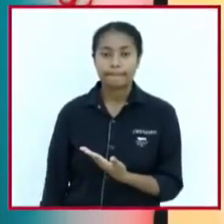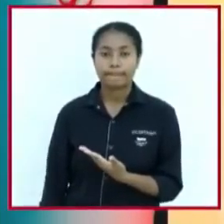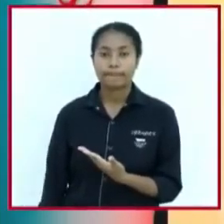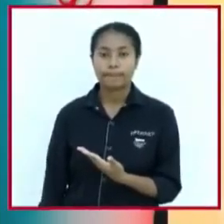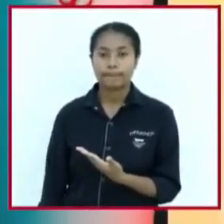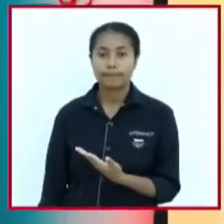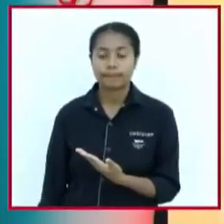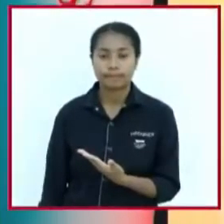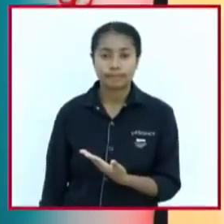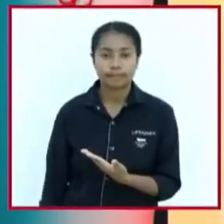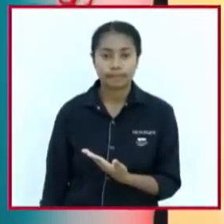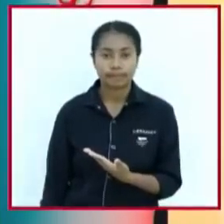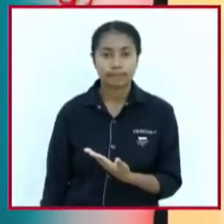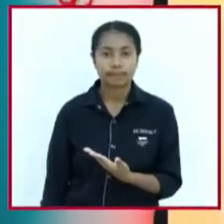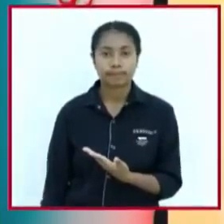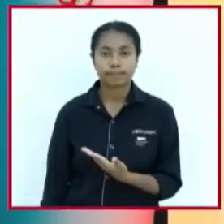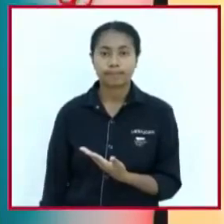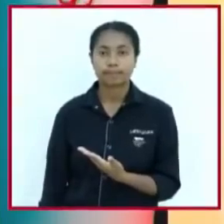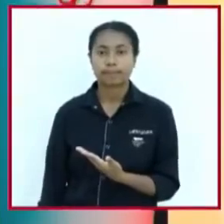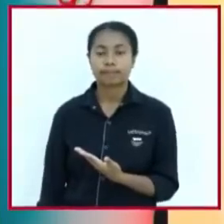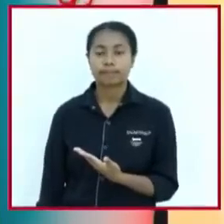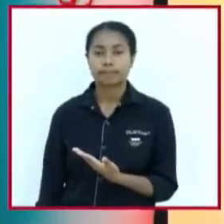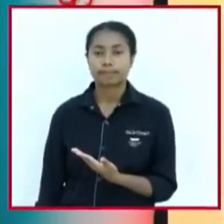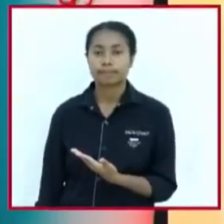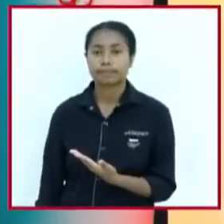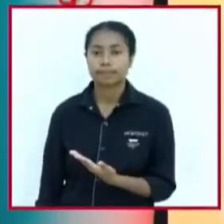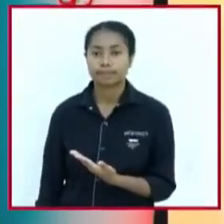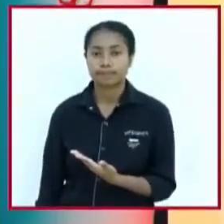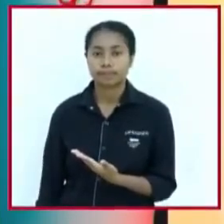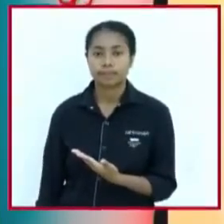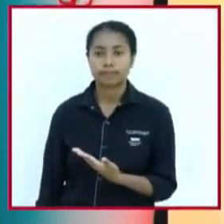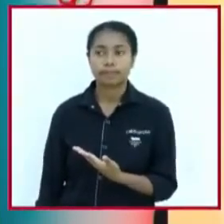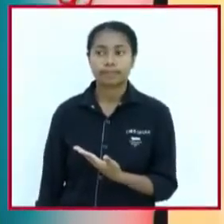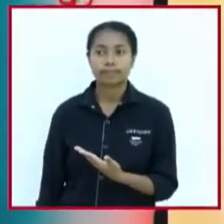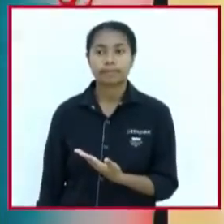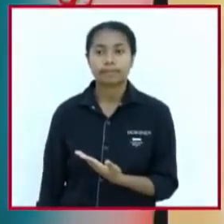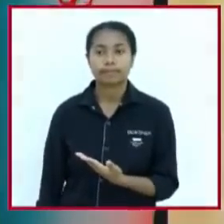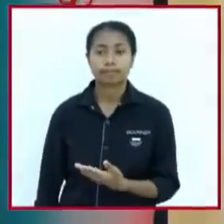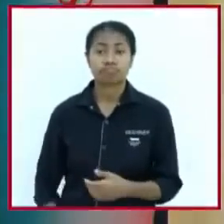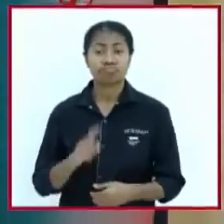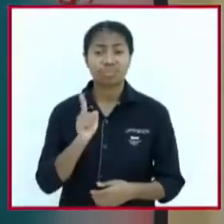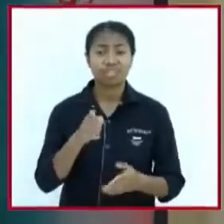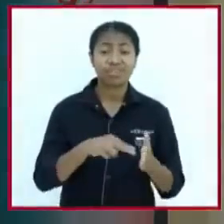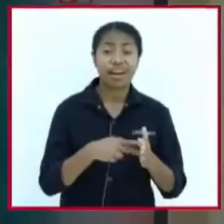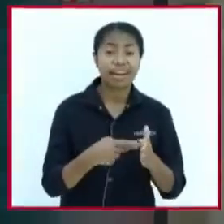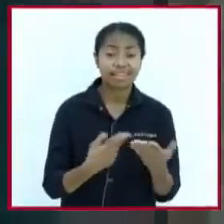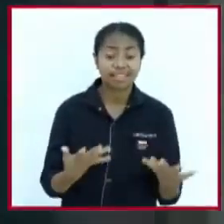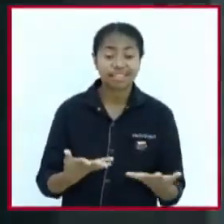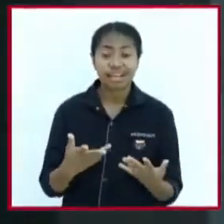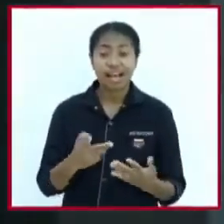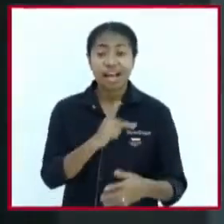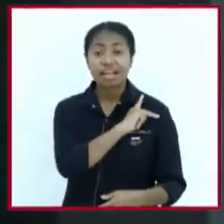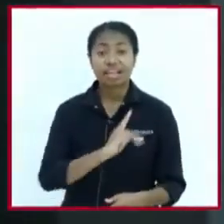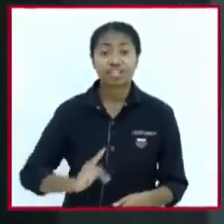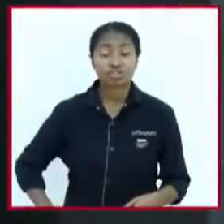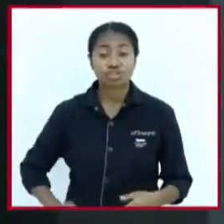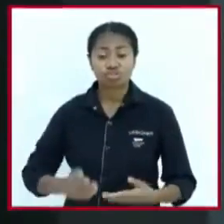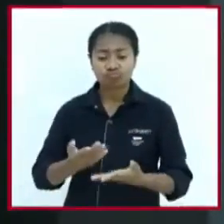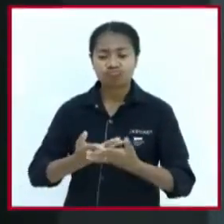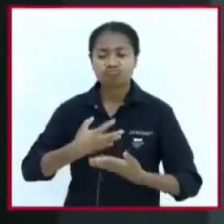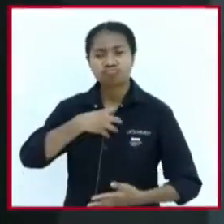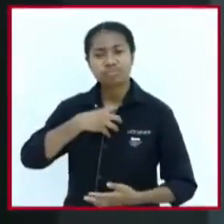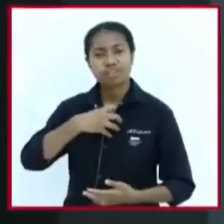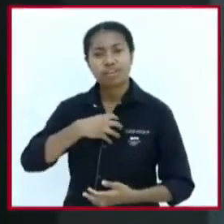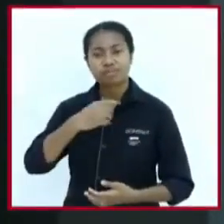dikaruniakan kepadanya jauh lebih indah daripada nama mereka berarti Kristus itu berhak menerima